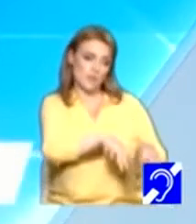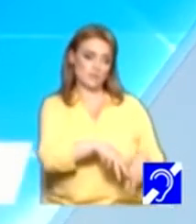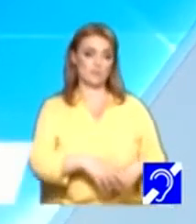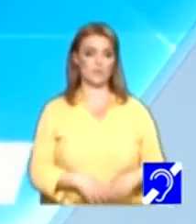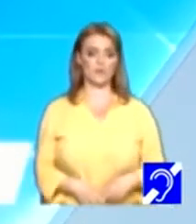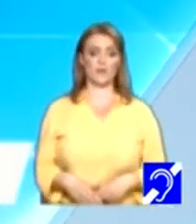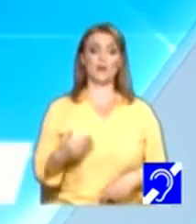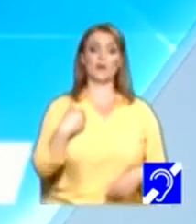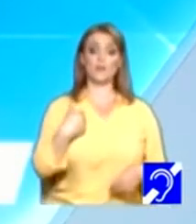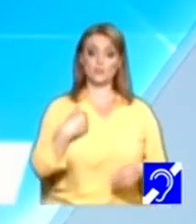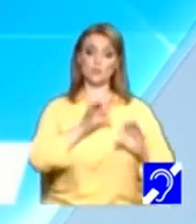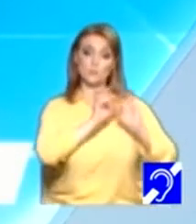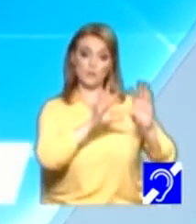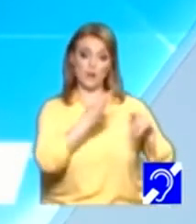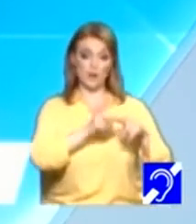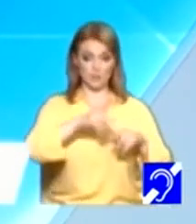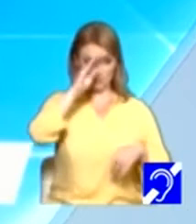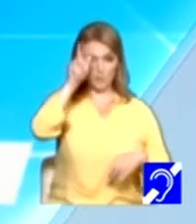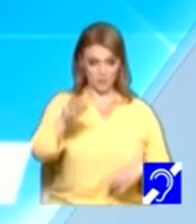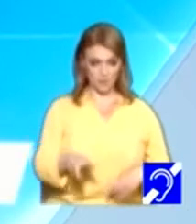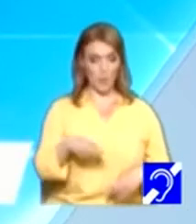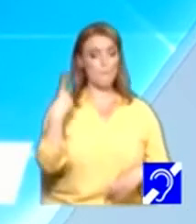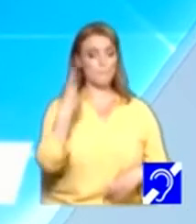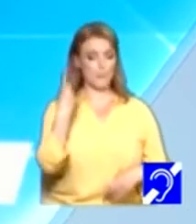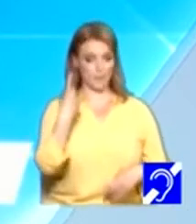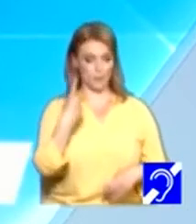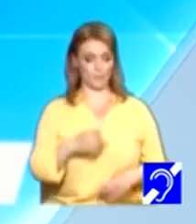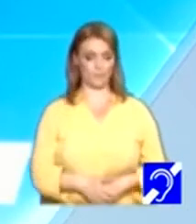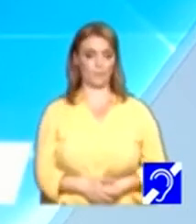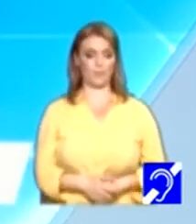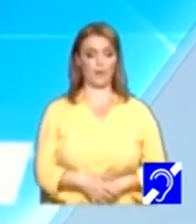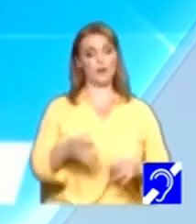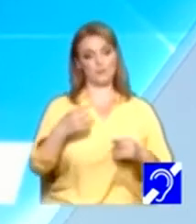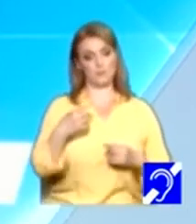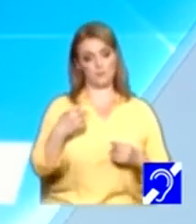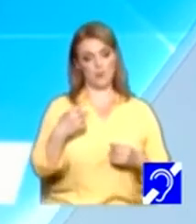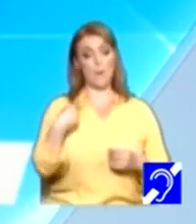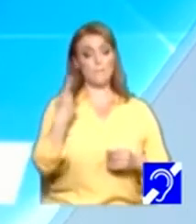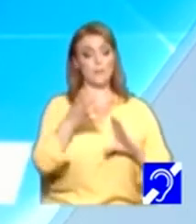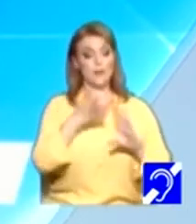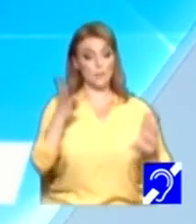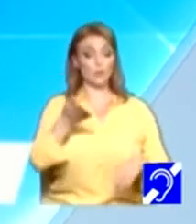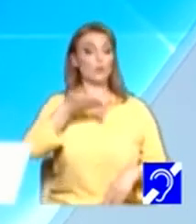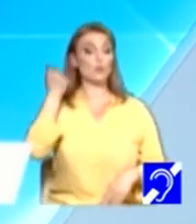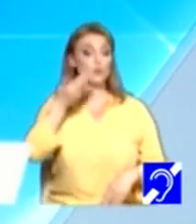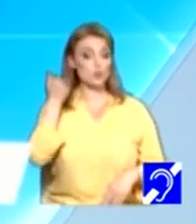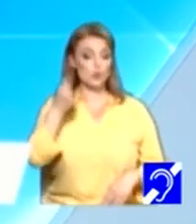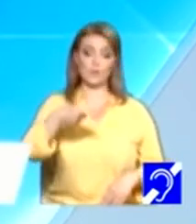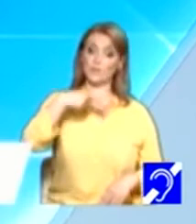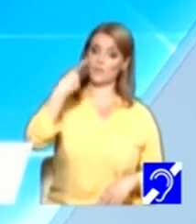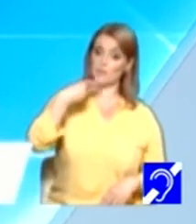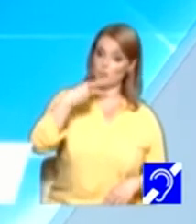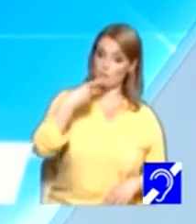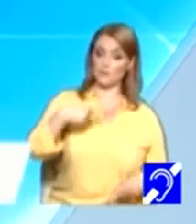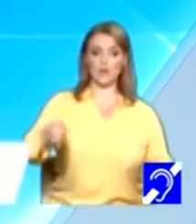Deci eu am să explic acelui om primul lucru, foarte simplu. În primul rând, e foarte ușor de vorbit în